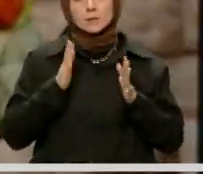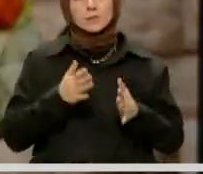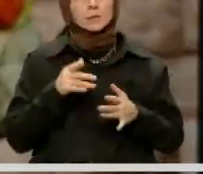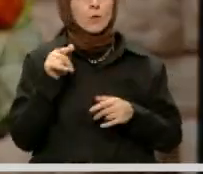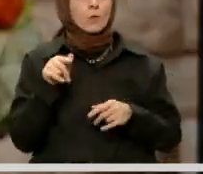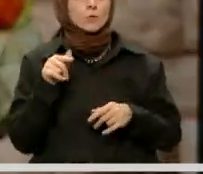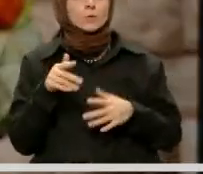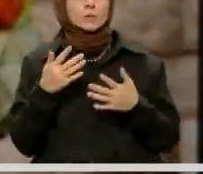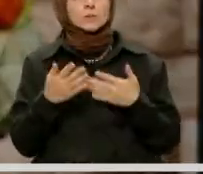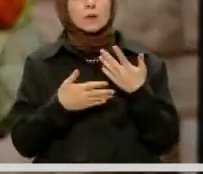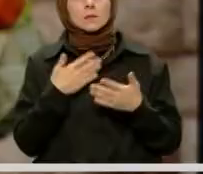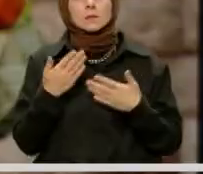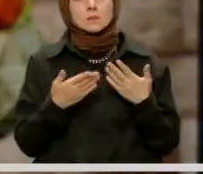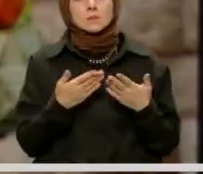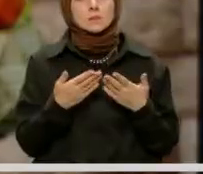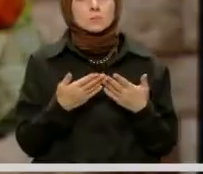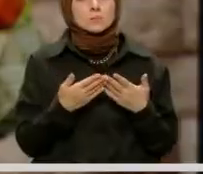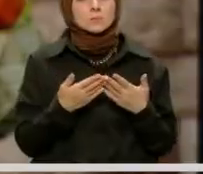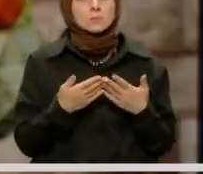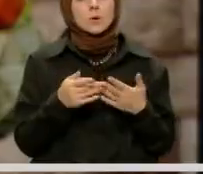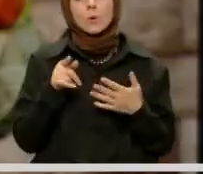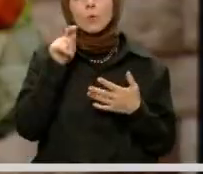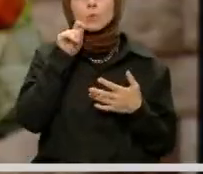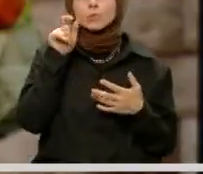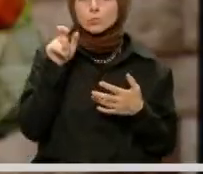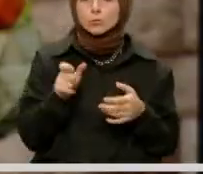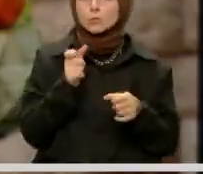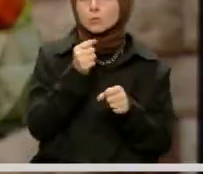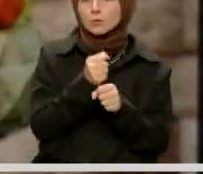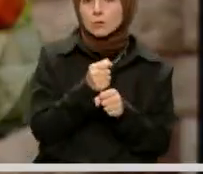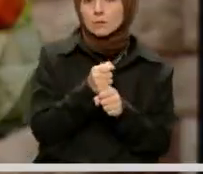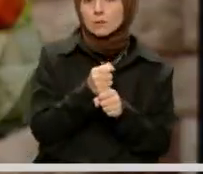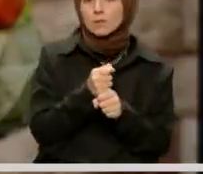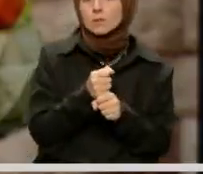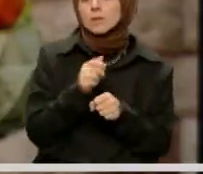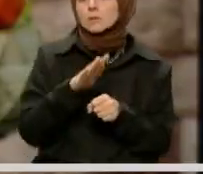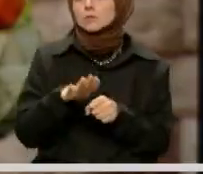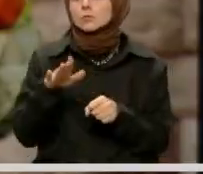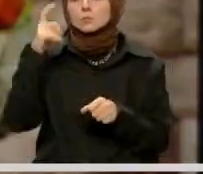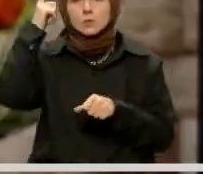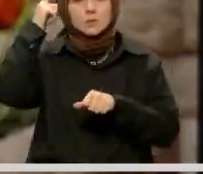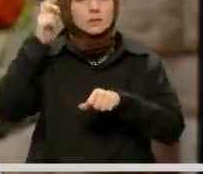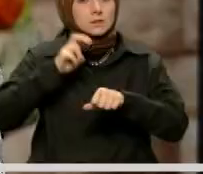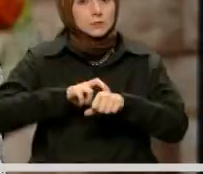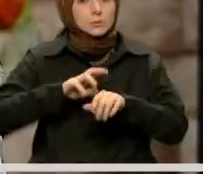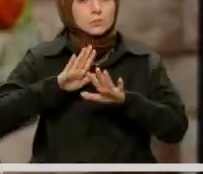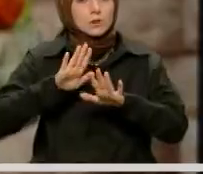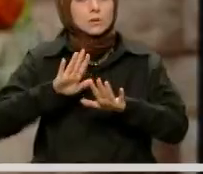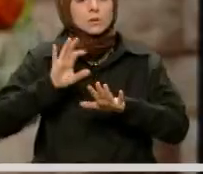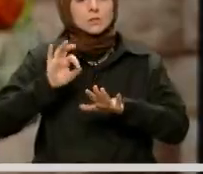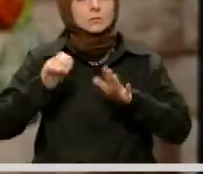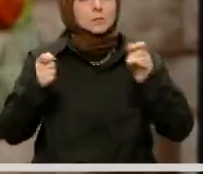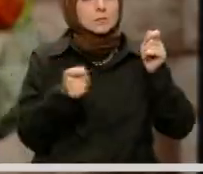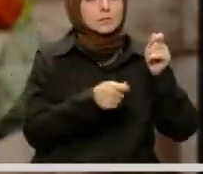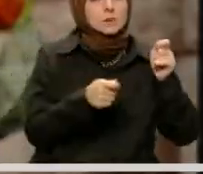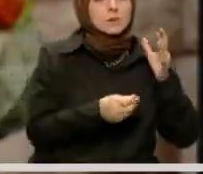mantığını bir şekilde izah etmeye çalışırız. Yani o kulluk vazifesini bir şekilde çocuğumuza hatırlatıyorduk. Ama şimdi imsaktan ta